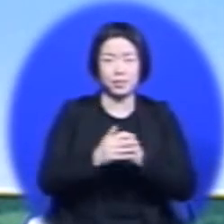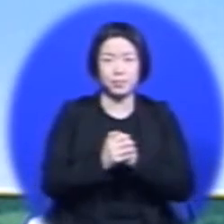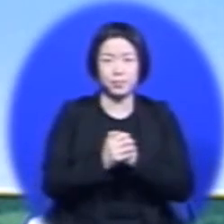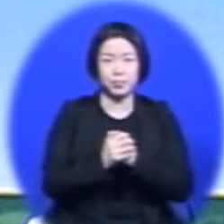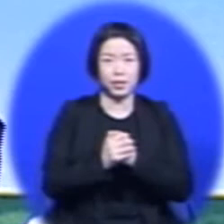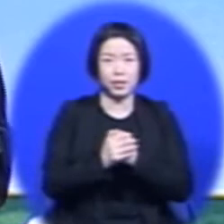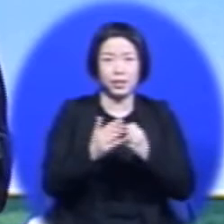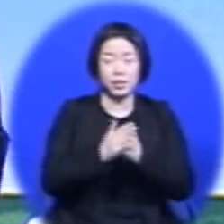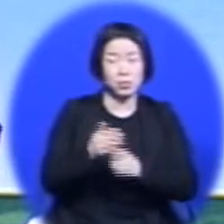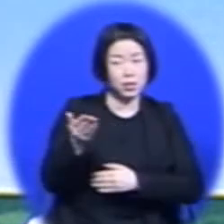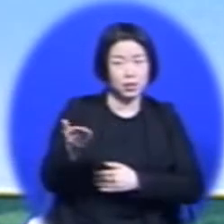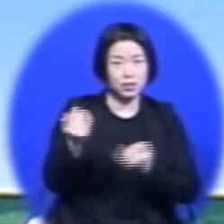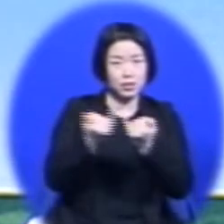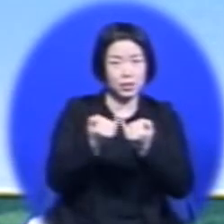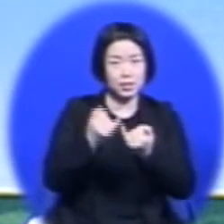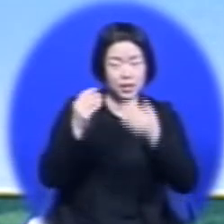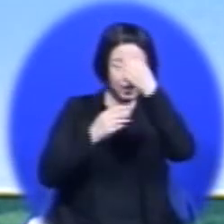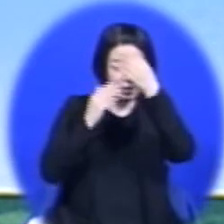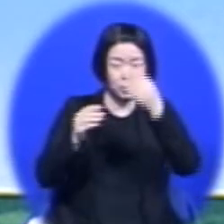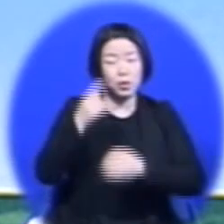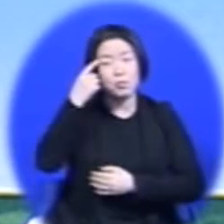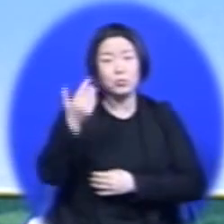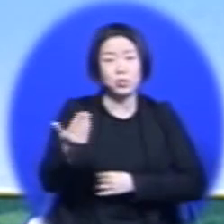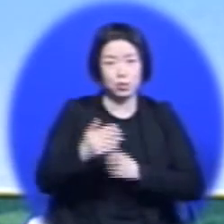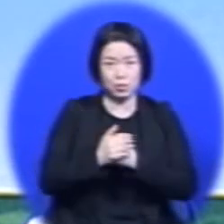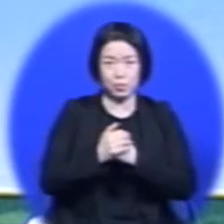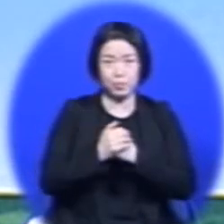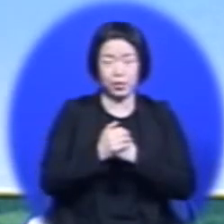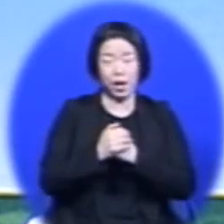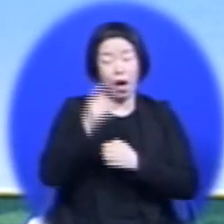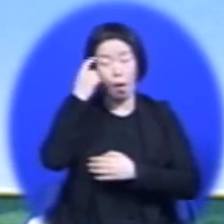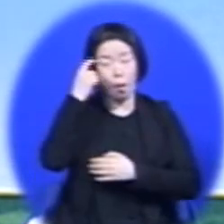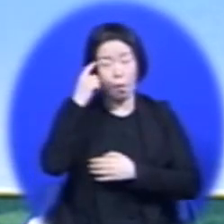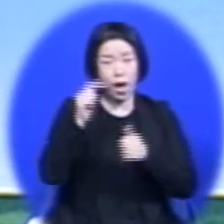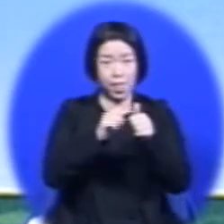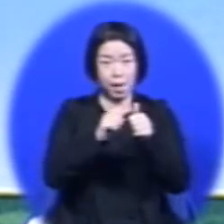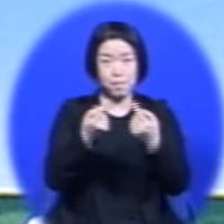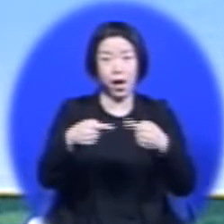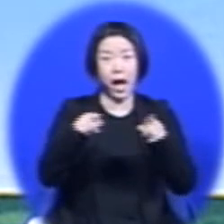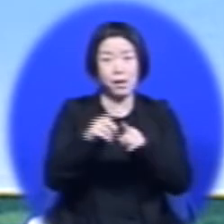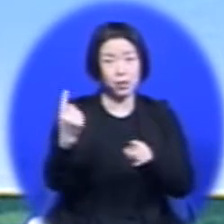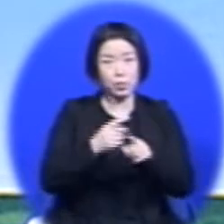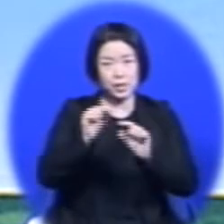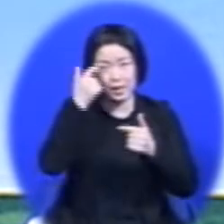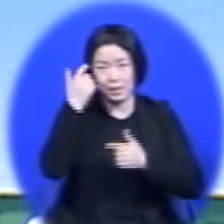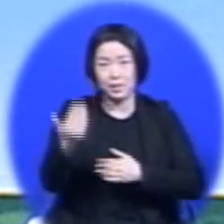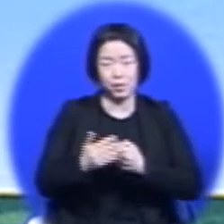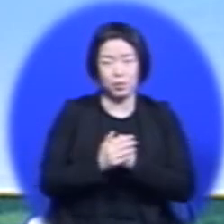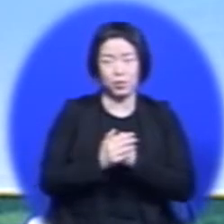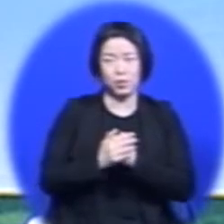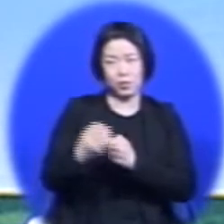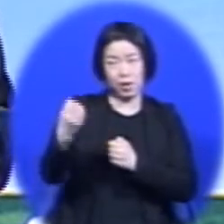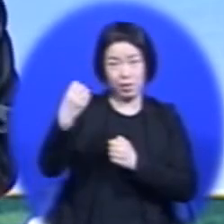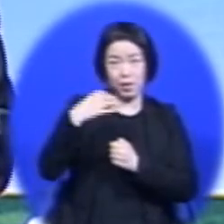그래서 그 여성도님에게 물었대요. 왜 남편은 같이 안 나오셨느냐고. 그랬더니 그 여성도님이